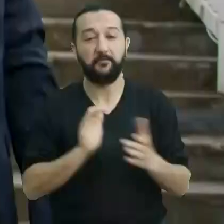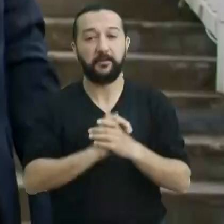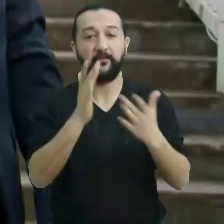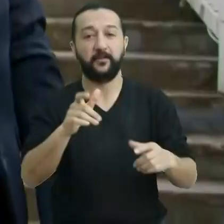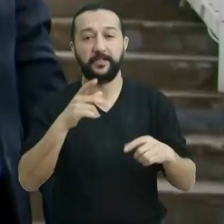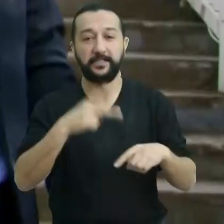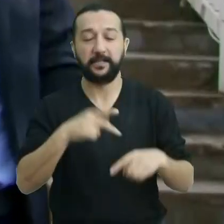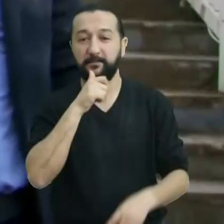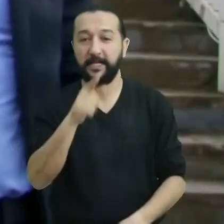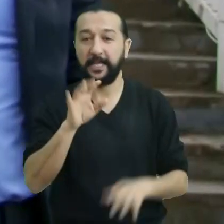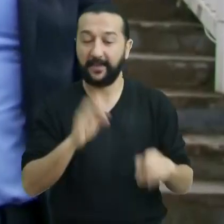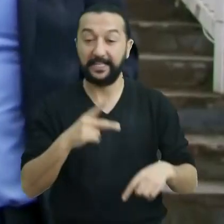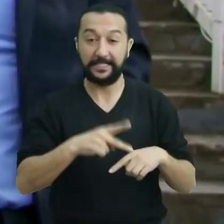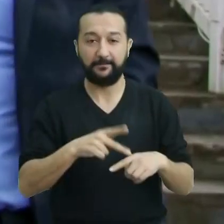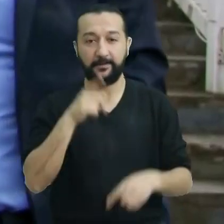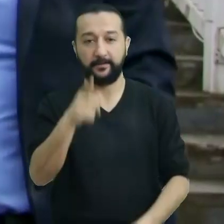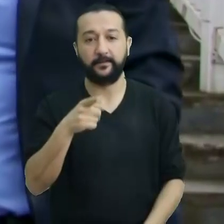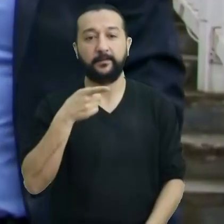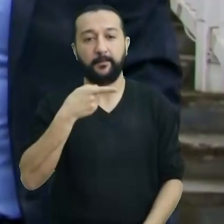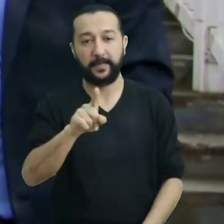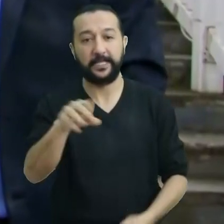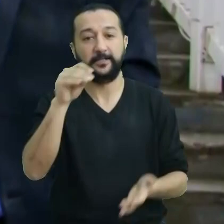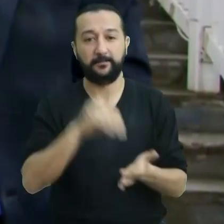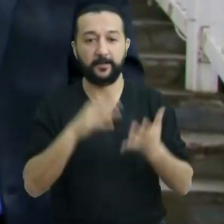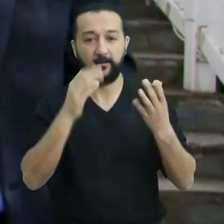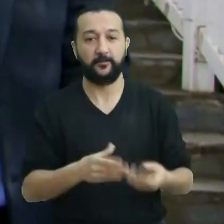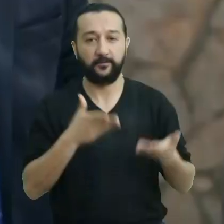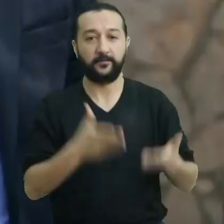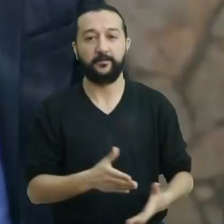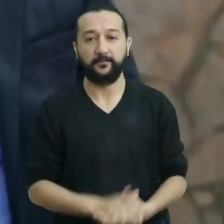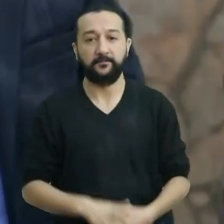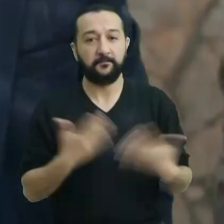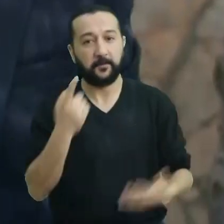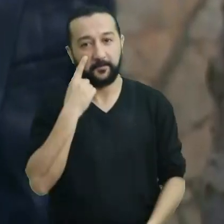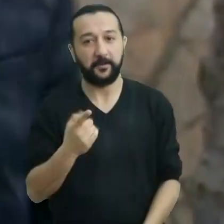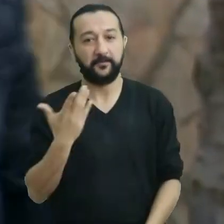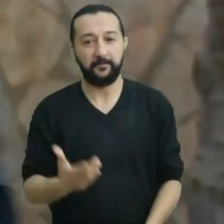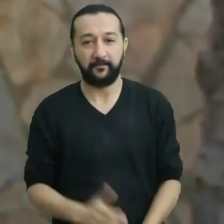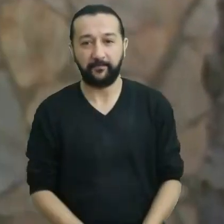Bey! Evet Sarp'cığım, birinci bahşişin olacak bu. Vay be!